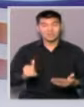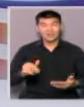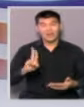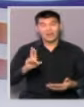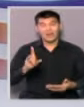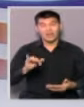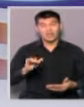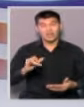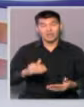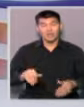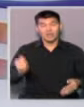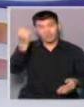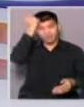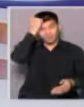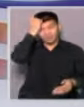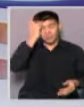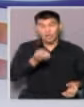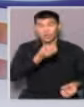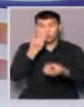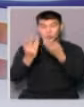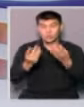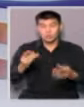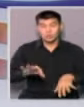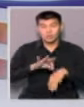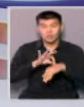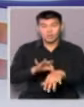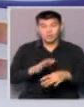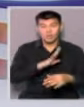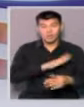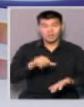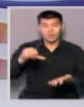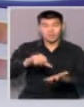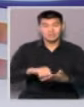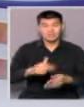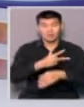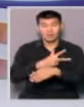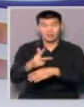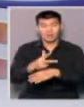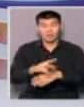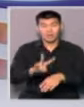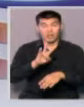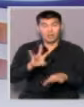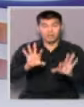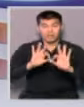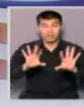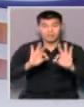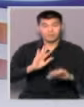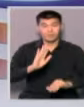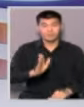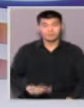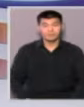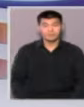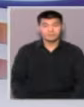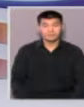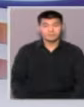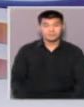Қаршыға Ахмедияров ескерткіштеріне гүл шоқтарын қою рәсімі өтті. Шараға қатысып келген әріптесім Нұрсұлтан Жексенбай рет-ретімен айтып берсін.